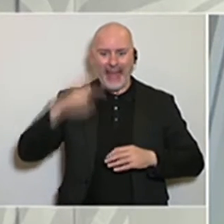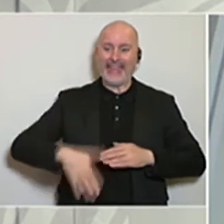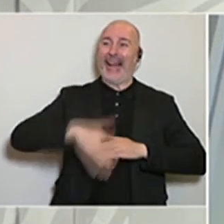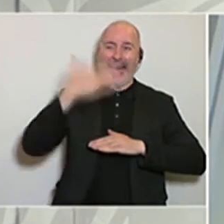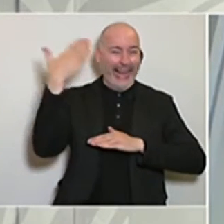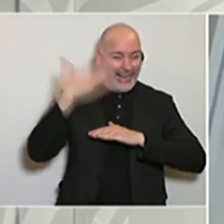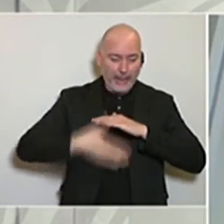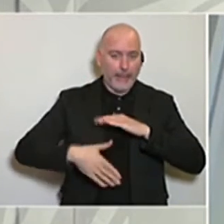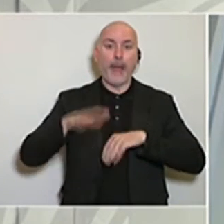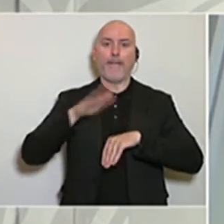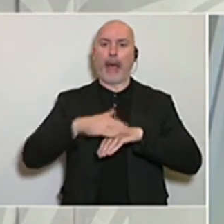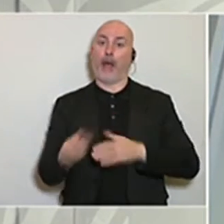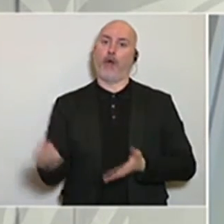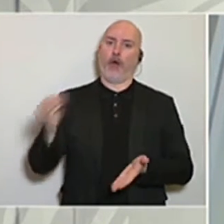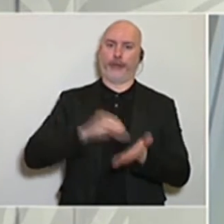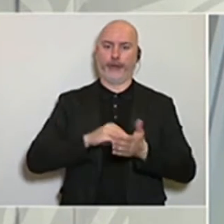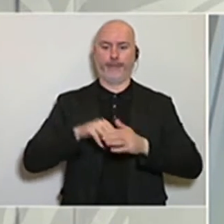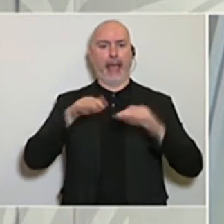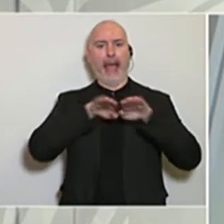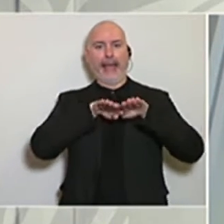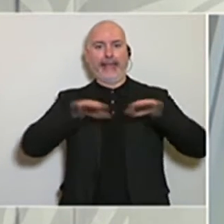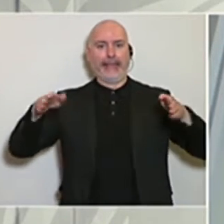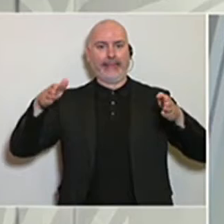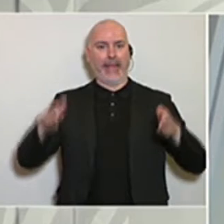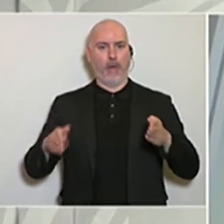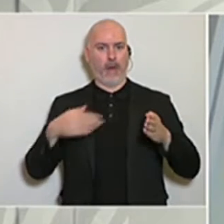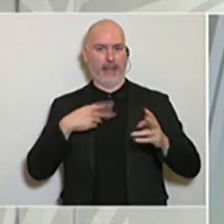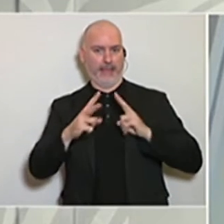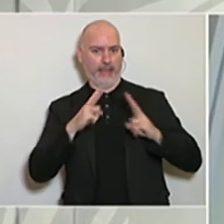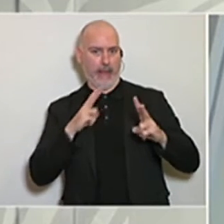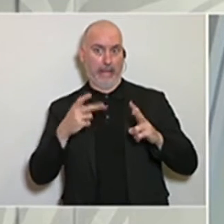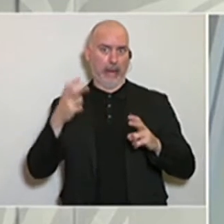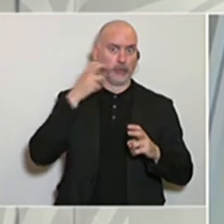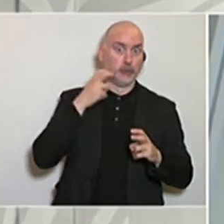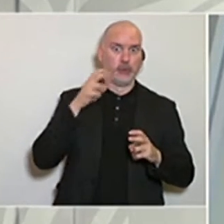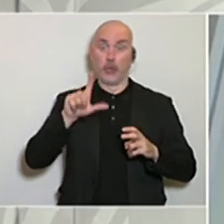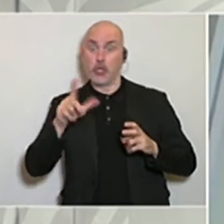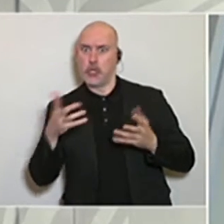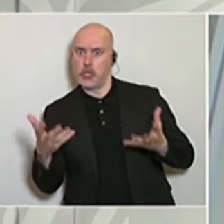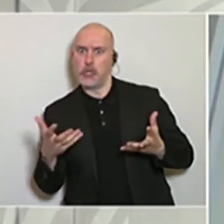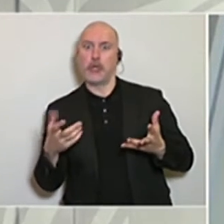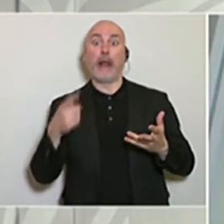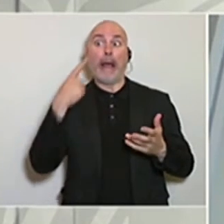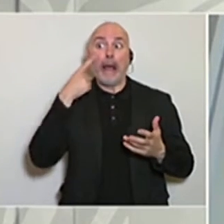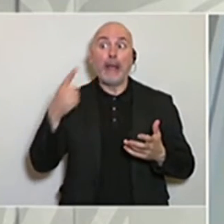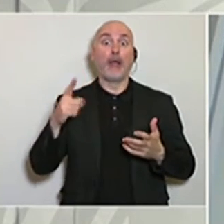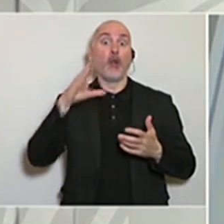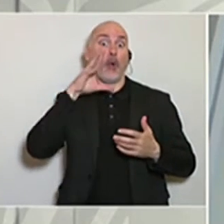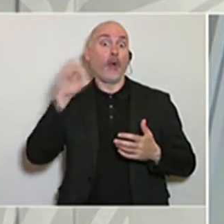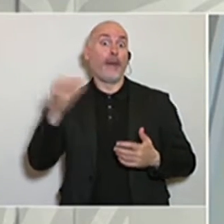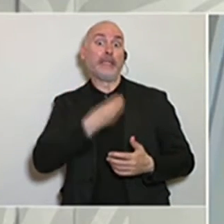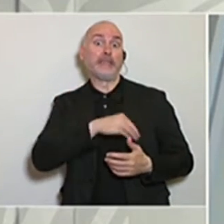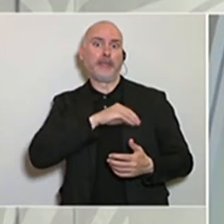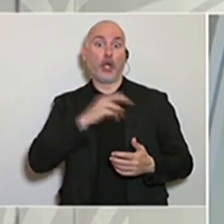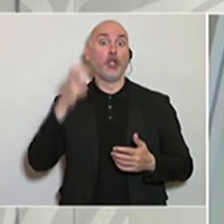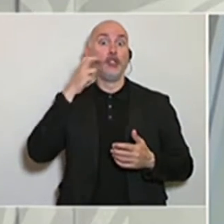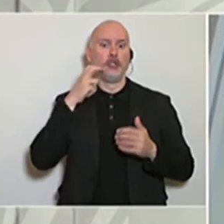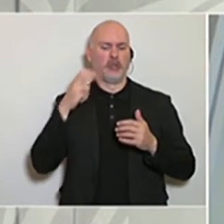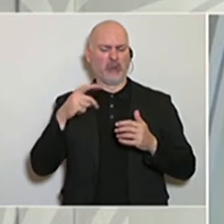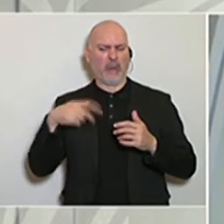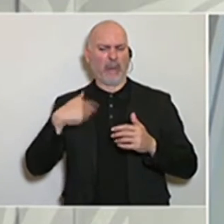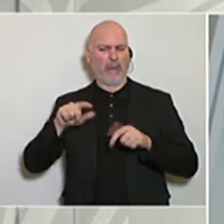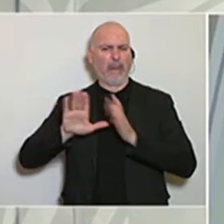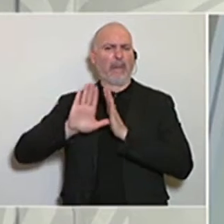és a dir, si creu que pot anar més enllà del juny o no, i si el fet que el govern espanyol la vulgui postergar més enllà del juny voldrà dir que no té cap